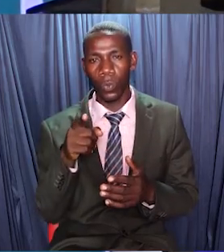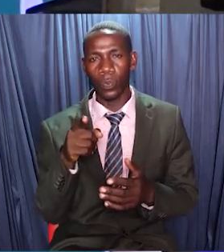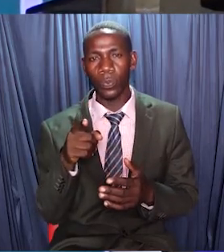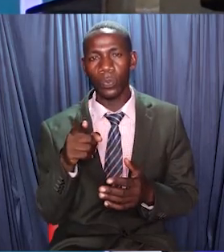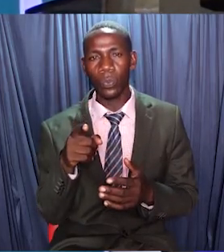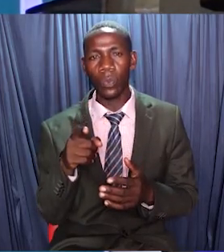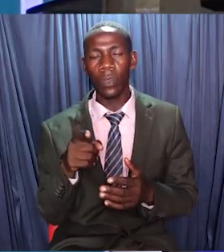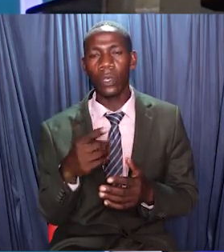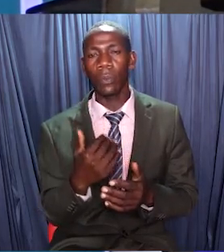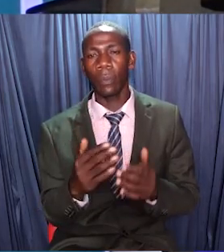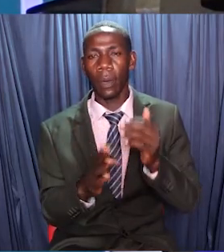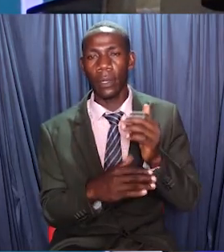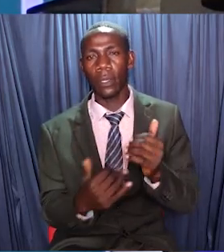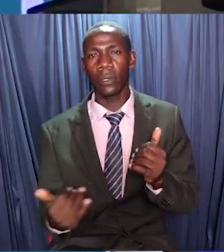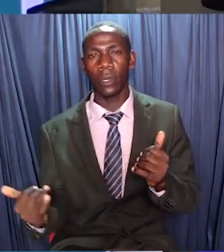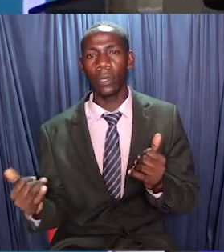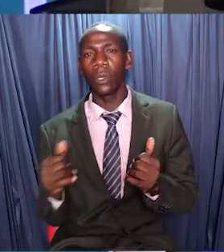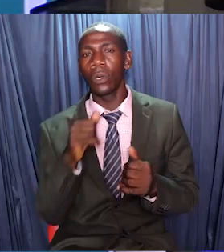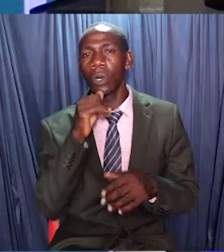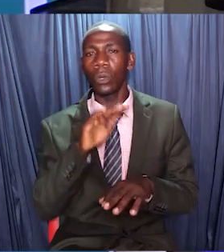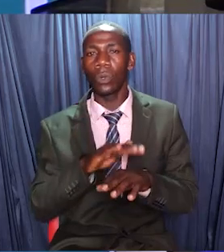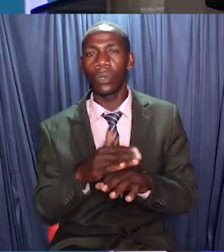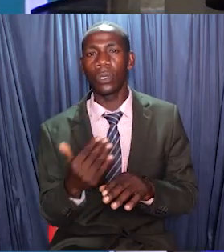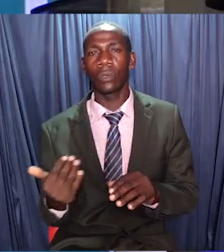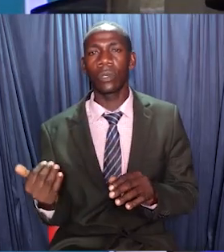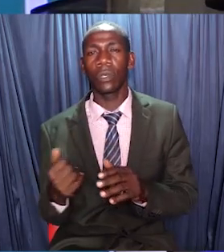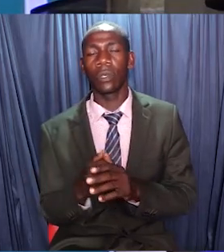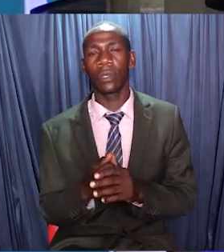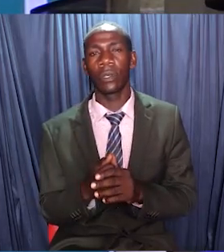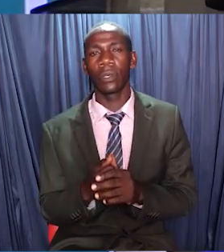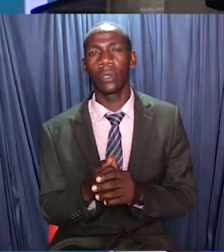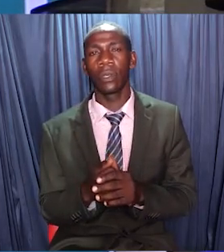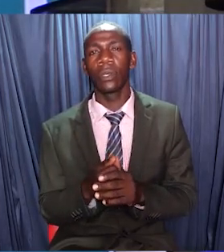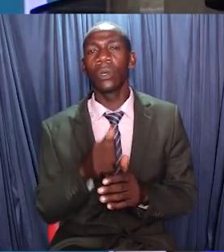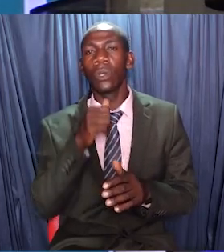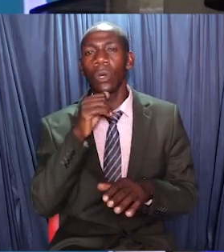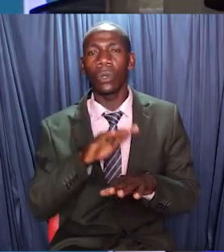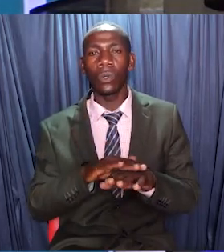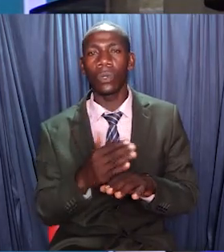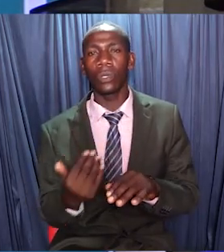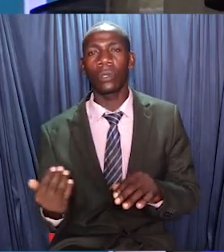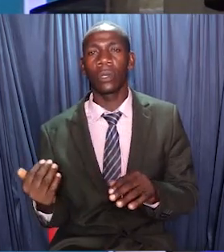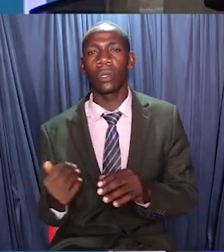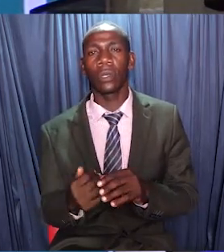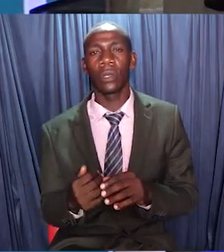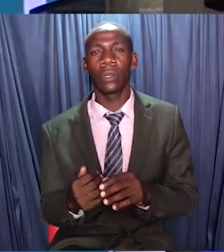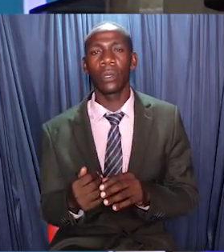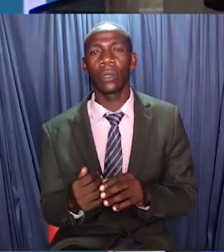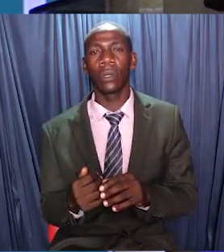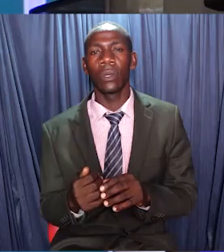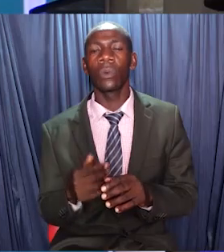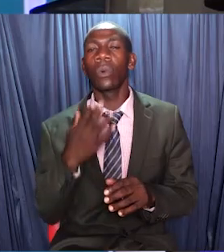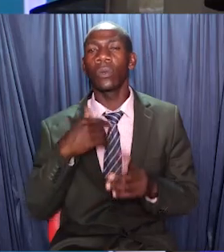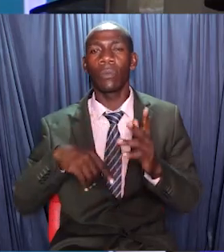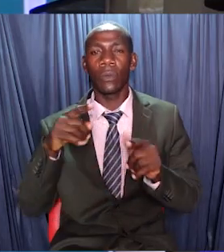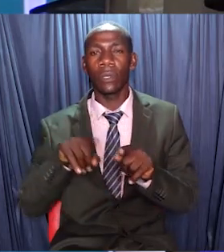when you too. Mekua wana wa haramu. You are bastard wala children. Si wana wa halali. And no longer legitimate children. Wala si wana wa halali. And not legitimate children. Wataka kufaulu kama